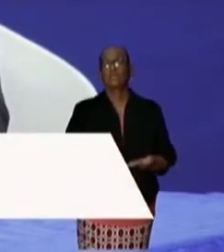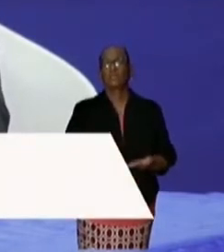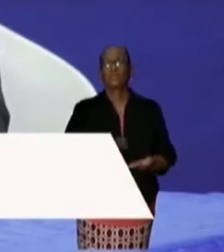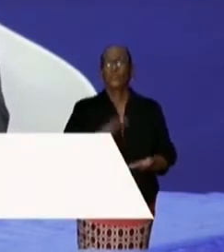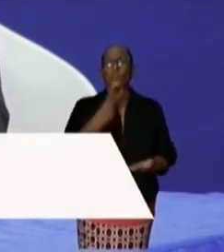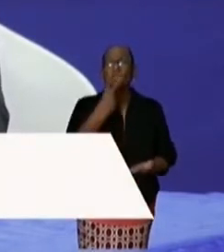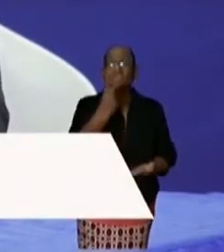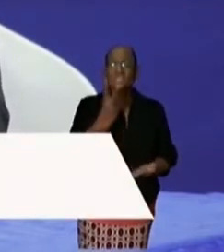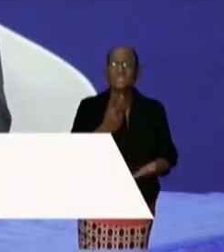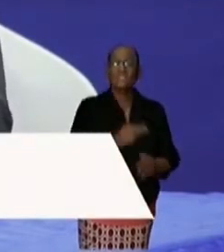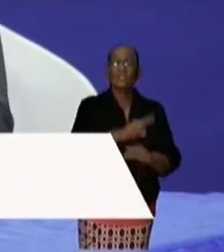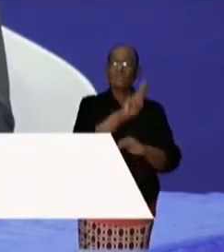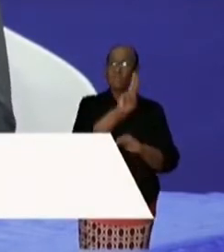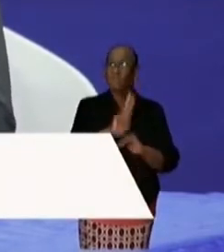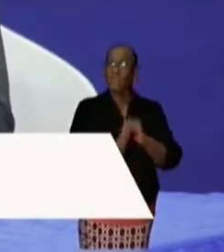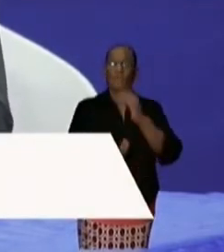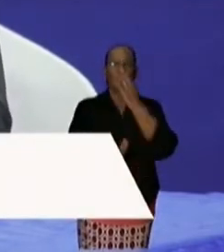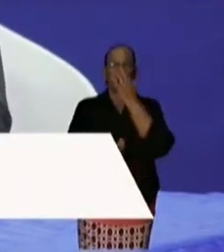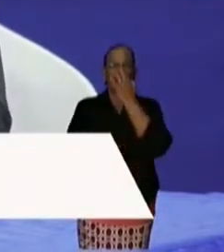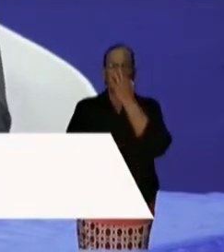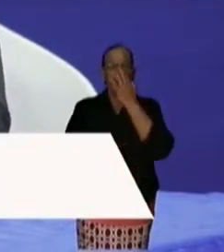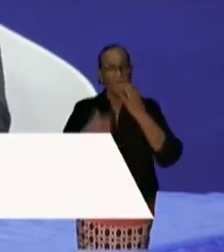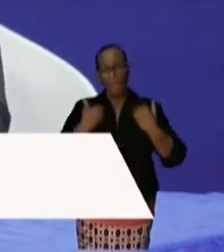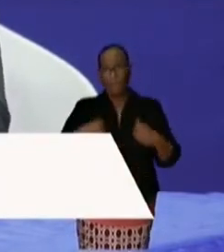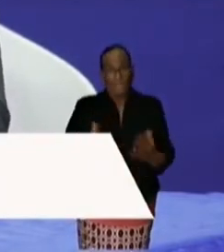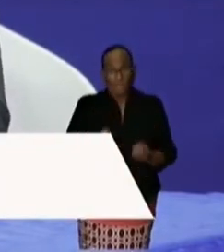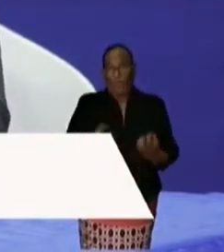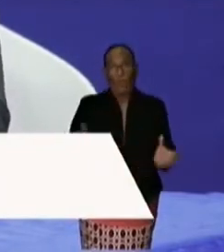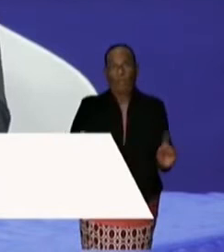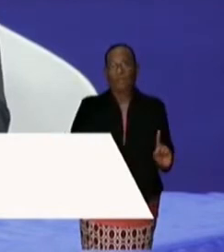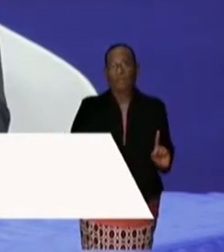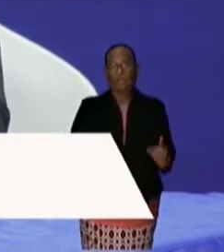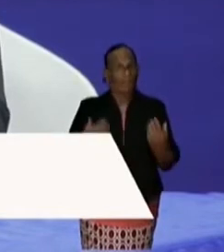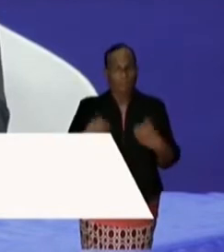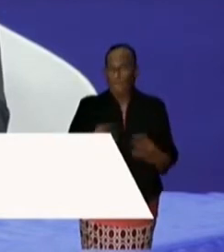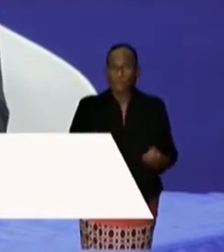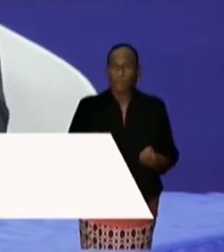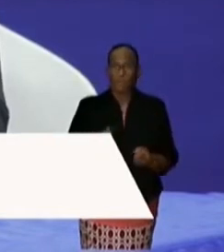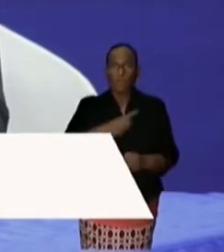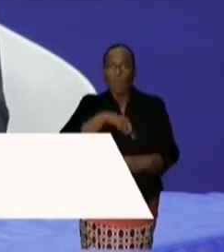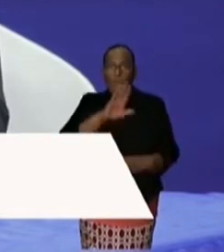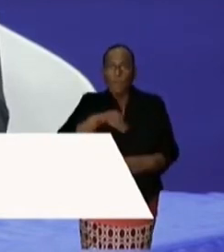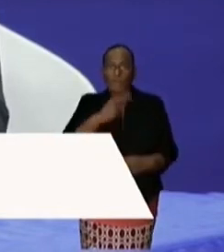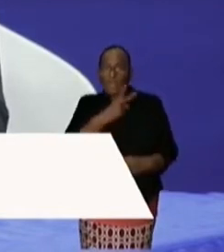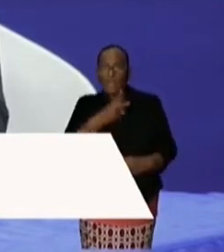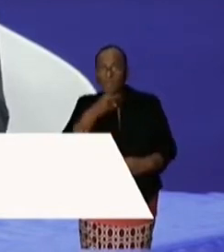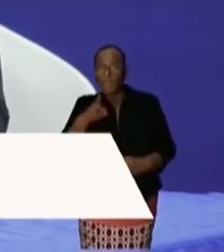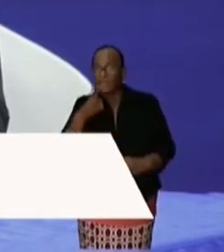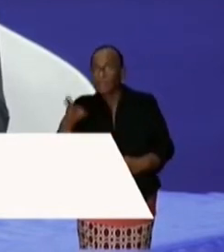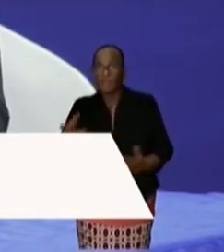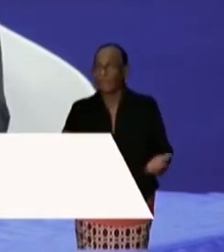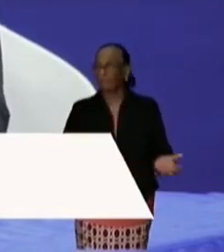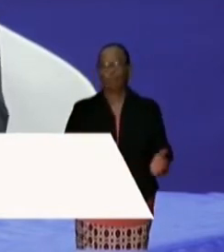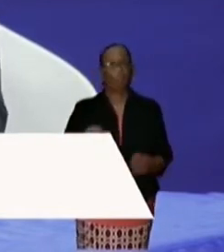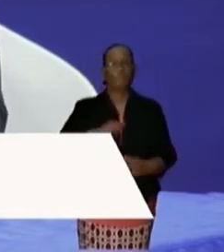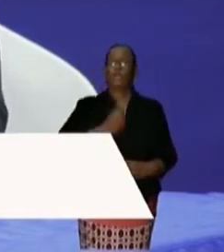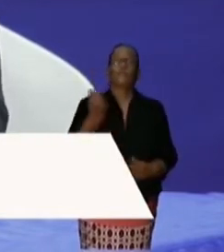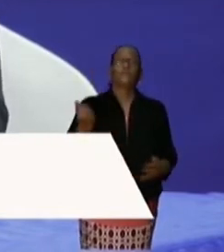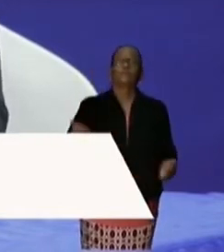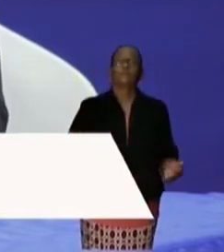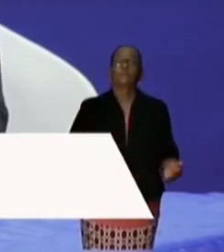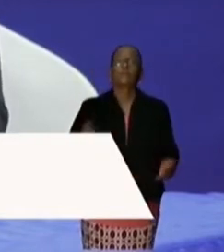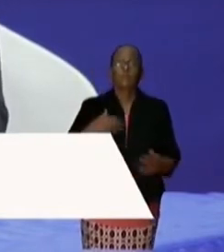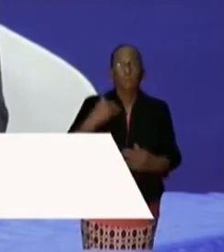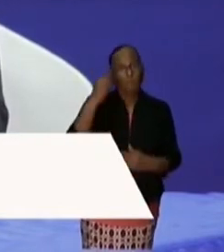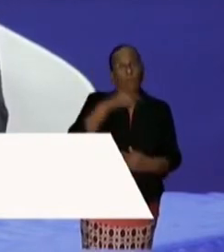de overheid dat er hier sprake is van onwil. Wij gaan niet blijven kijken en jammeren. U